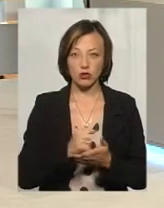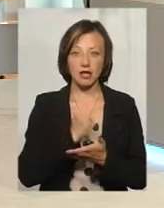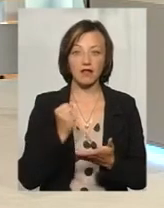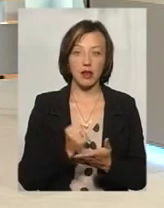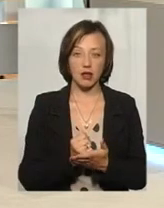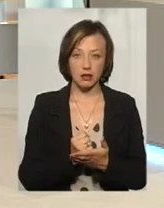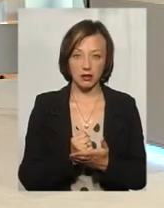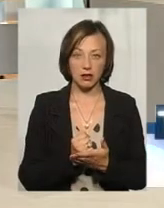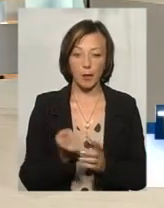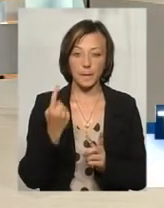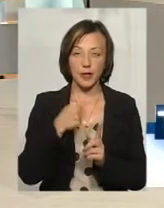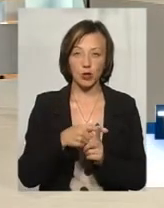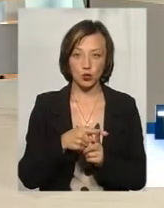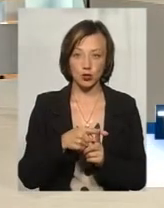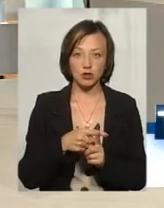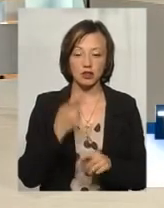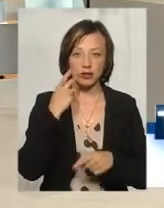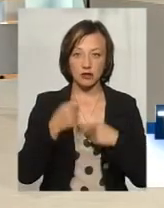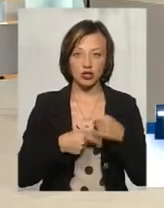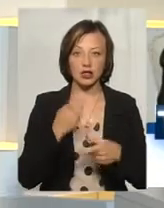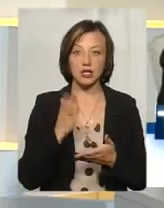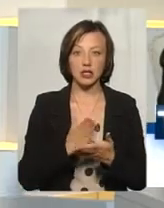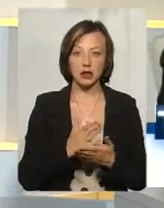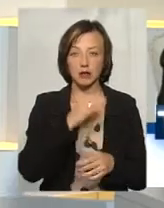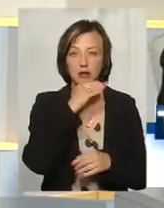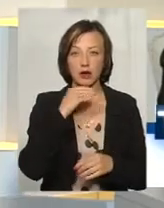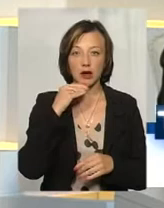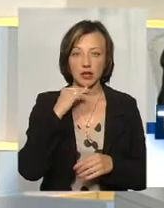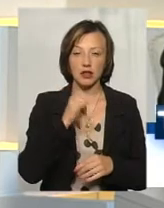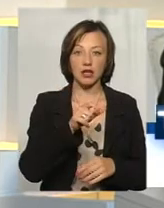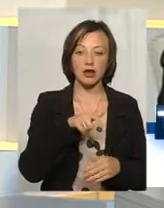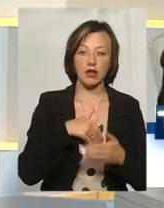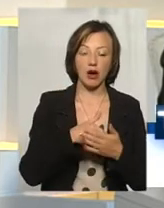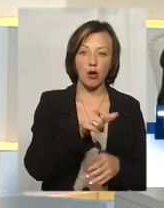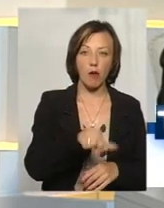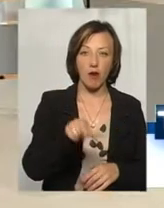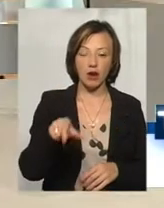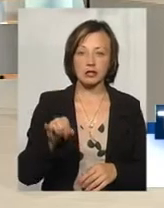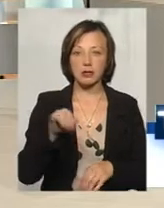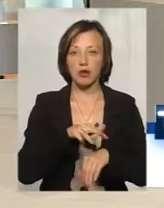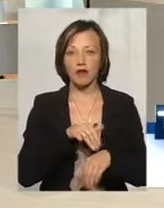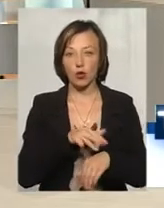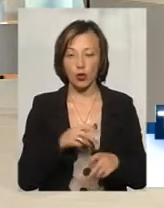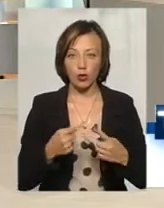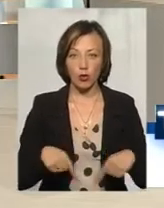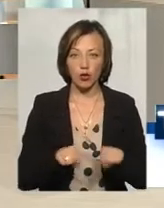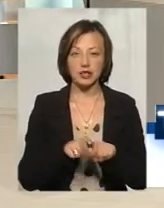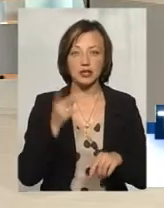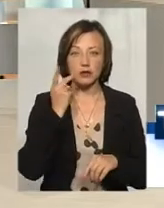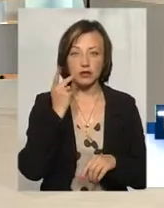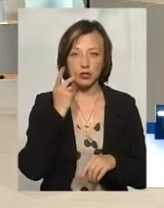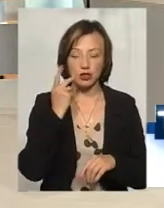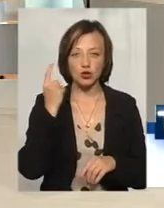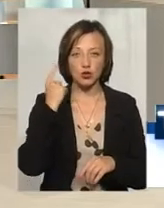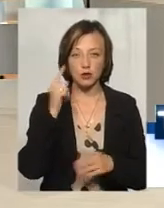затвердили, плюс завжди є і багато, і громадськість, і правоохоронні органи. Завжди ви, напевно,